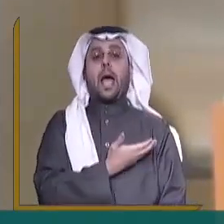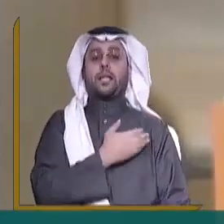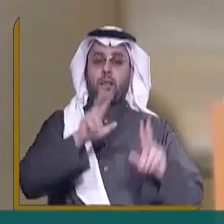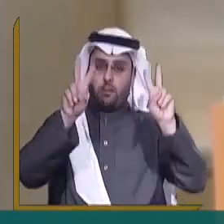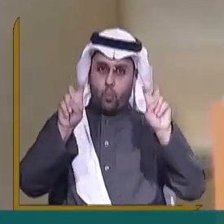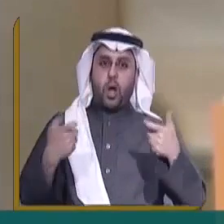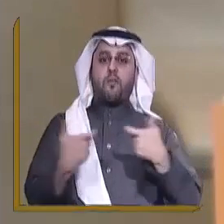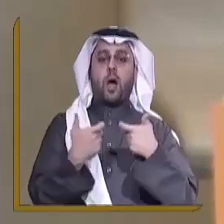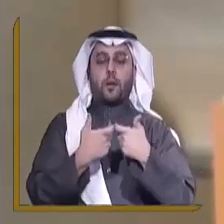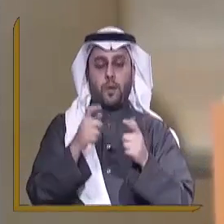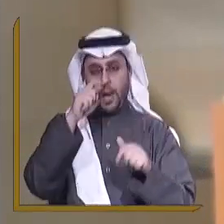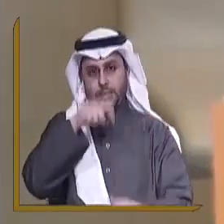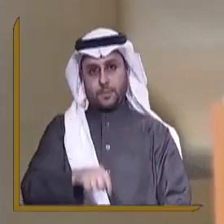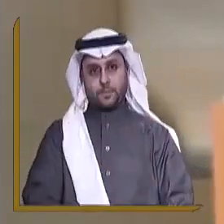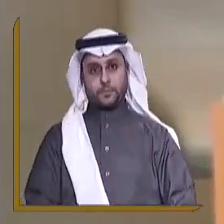النار في